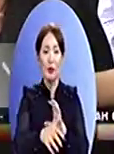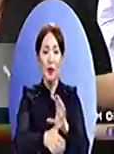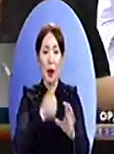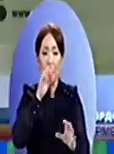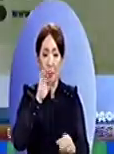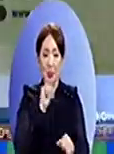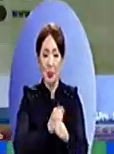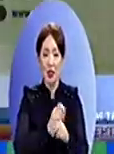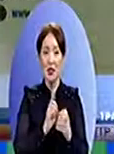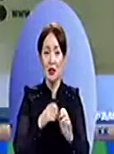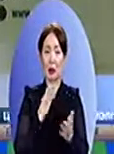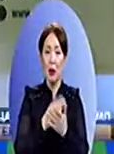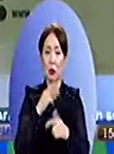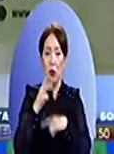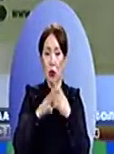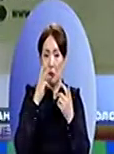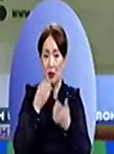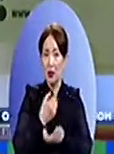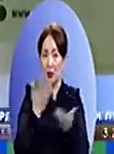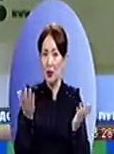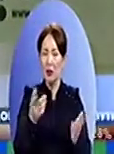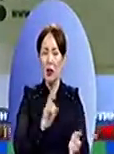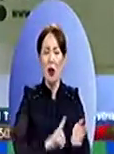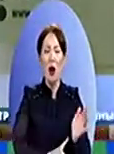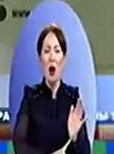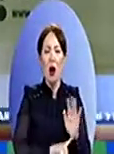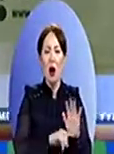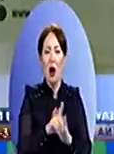гэж байгаагаа мэдээлсэн. Үнэт цаасны анхдагч зах